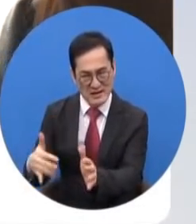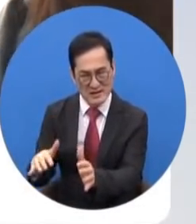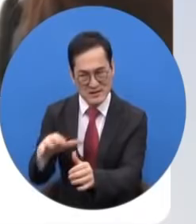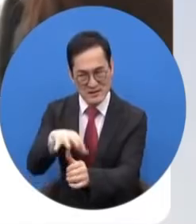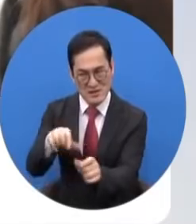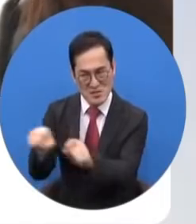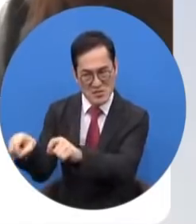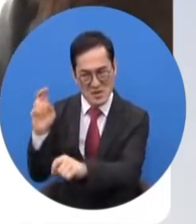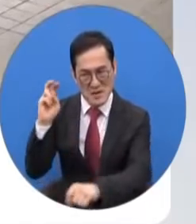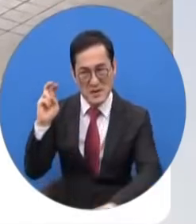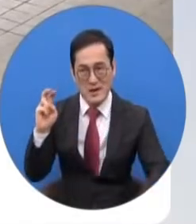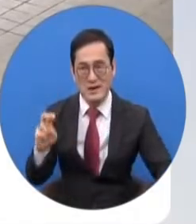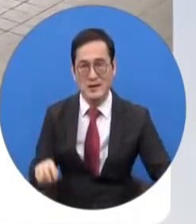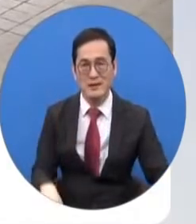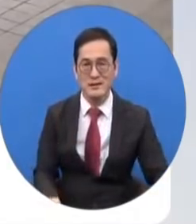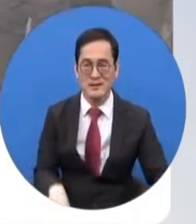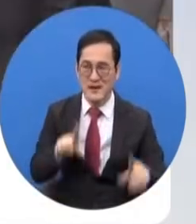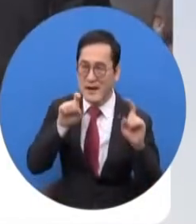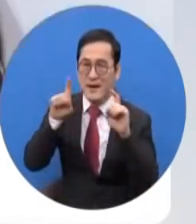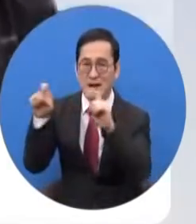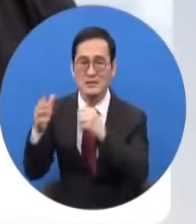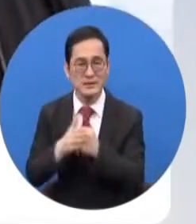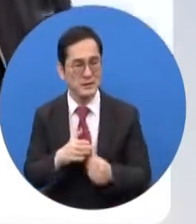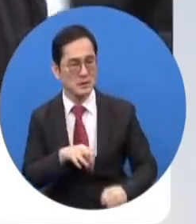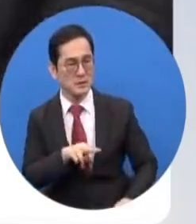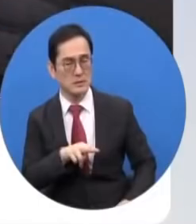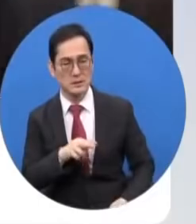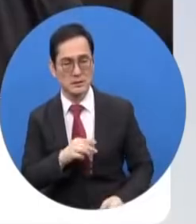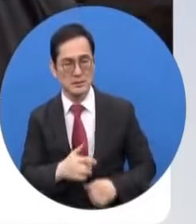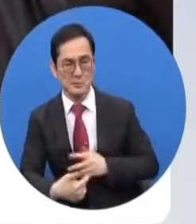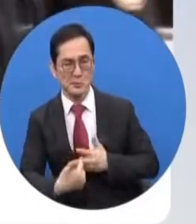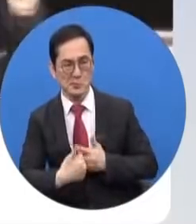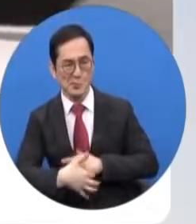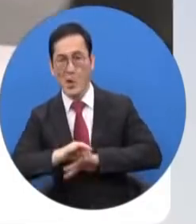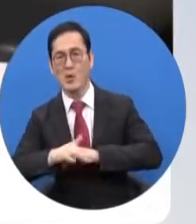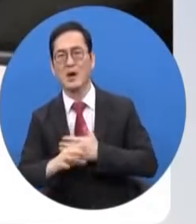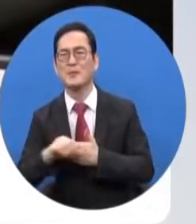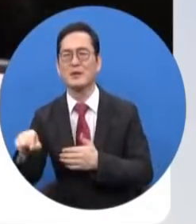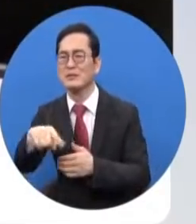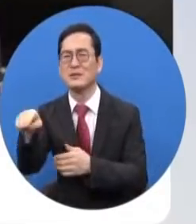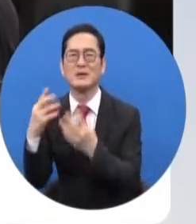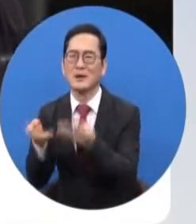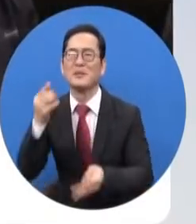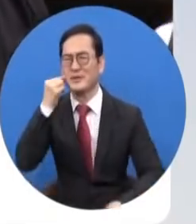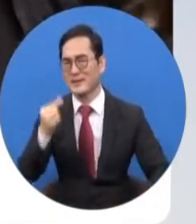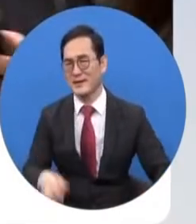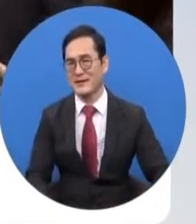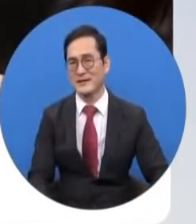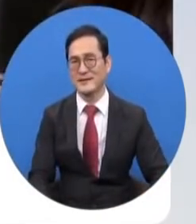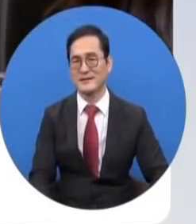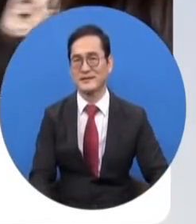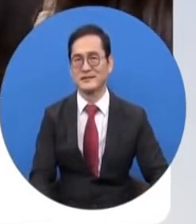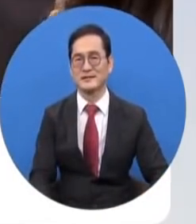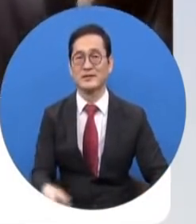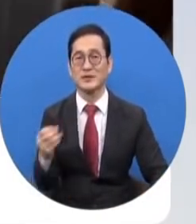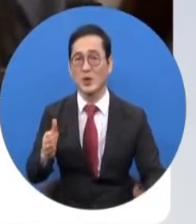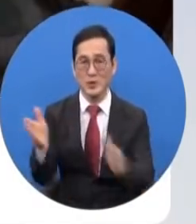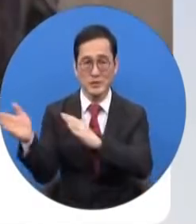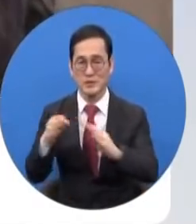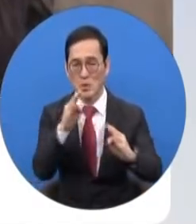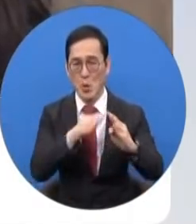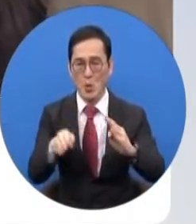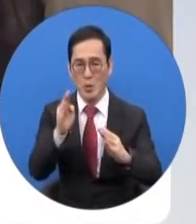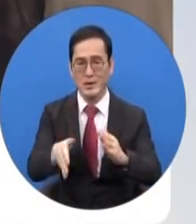문제는 숙고를 거듭해야 할 것으로 보이고 이 공공기관장 인사 문제는 결국 임기가 보장된 공공기관장